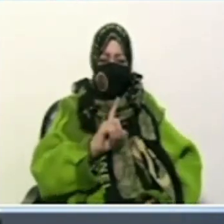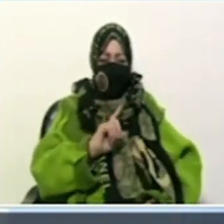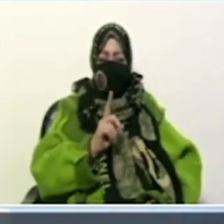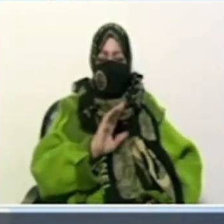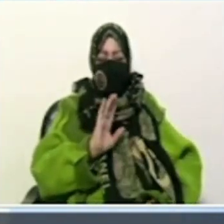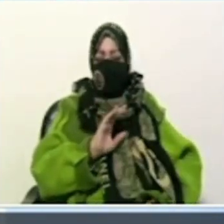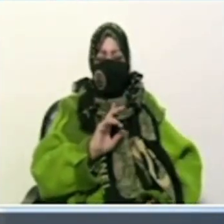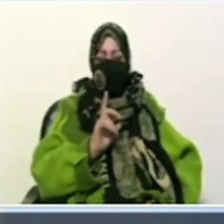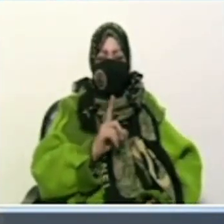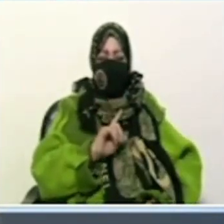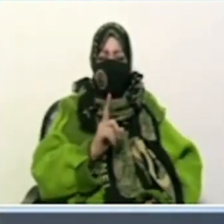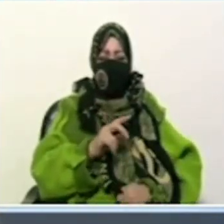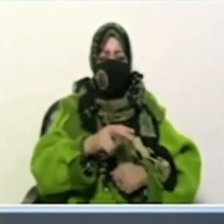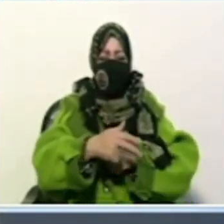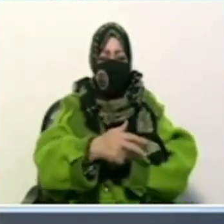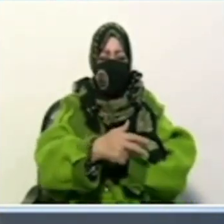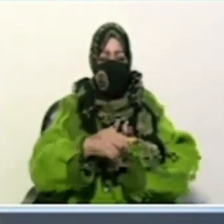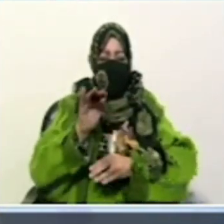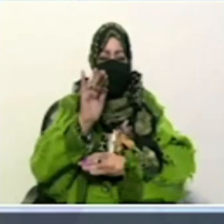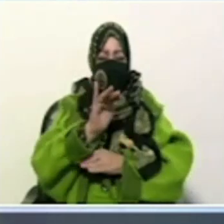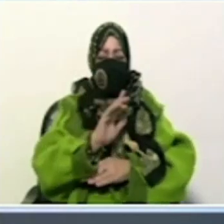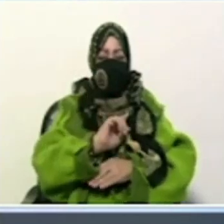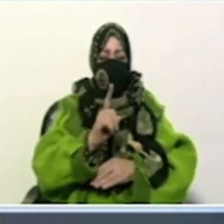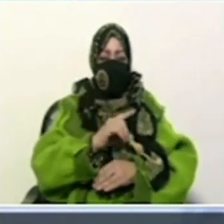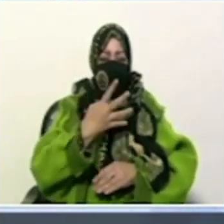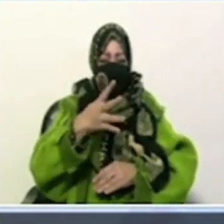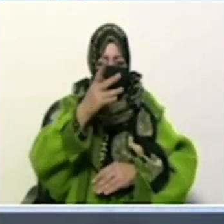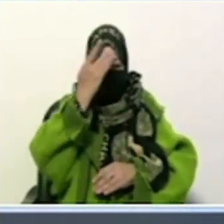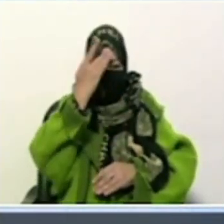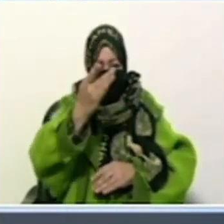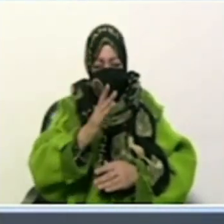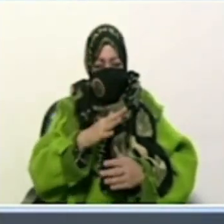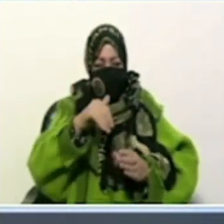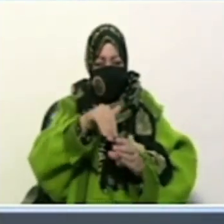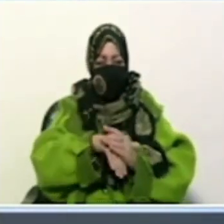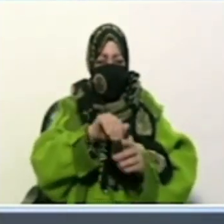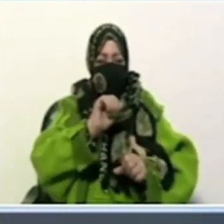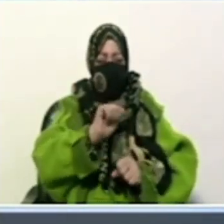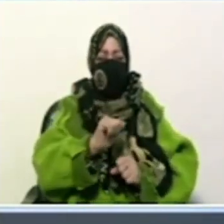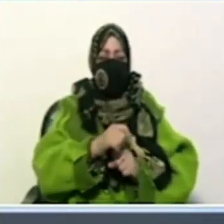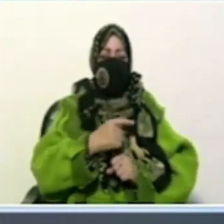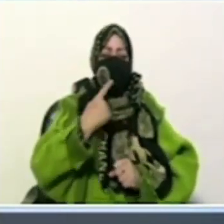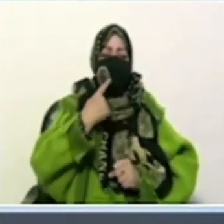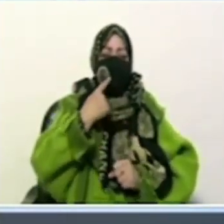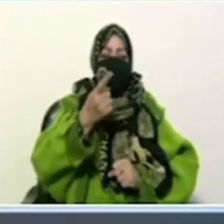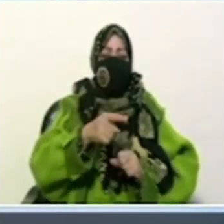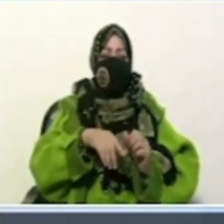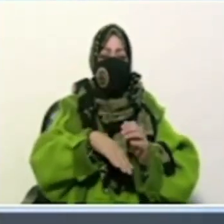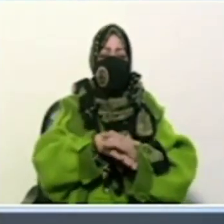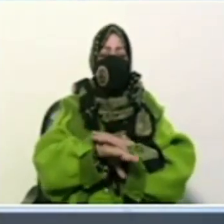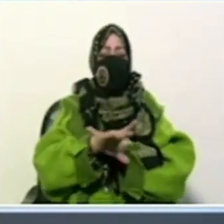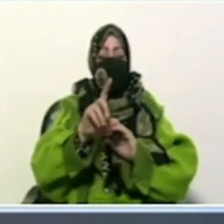حولا، فإذا بلغت واستمرت معه الحول